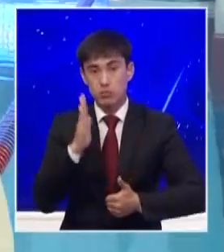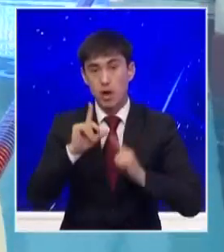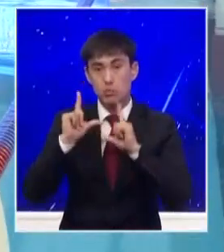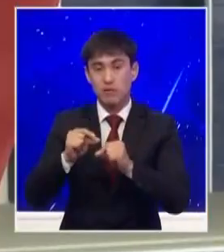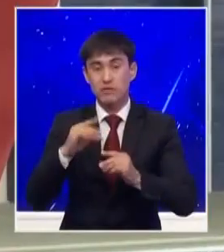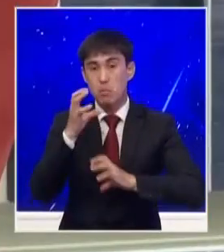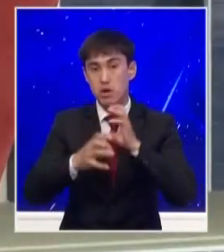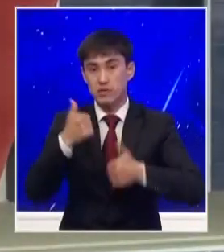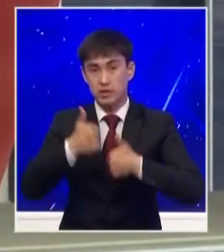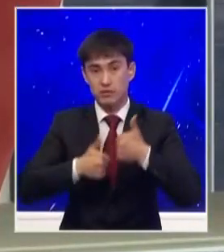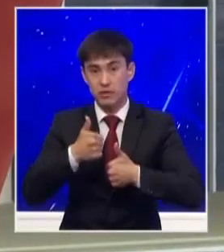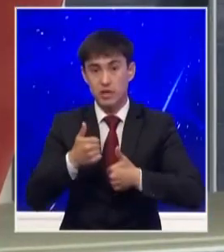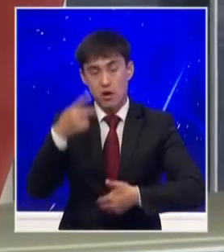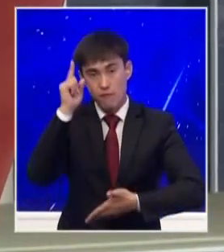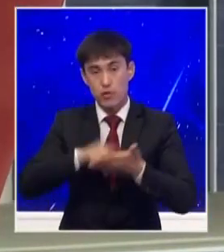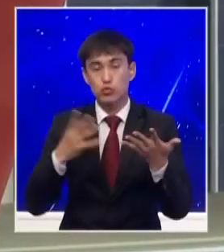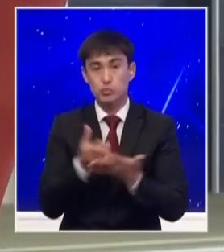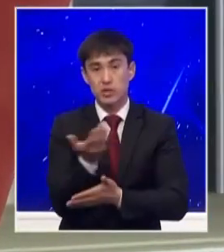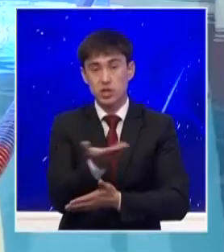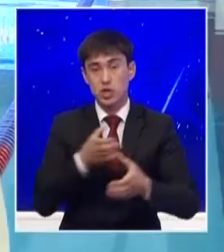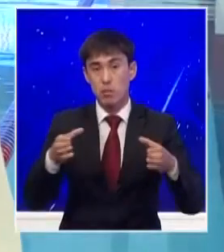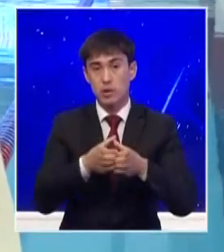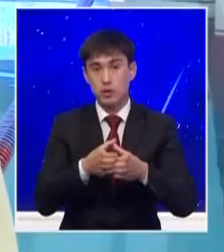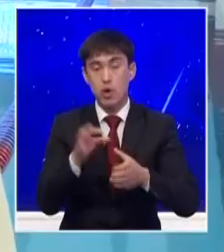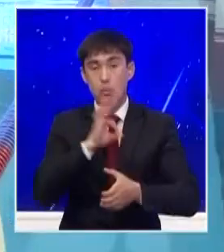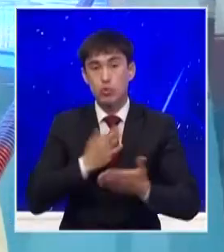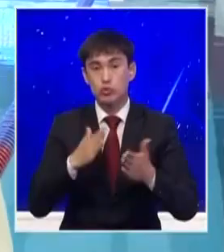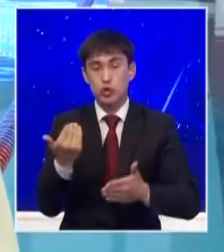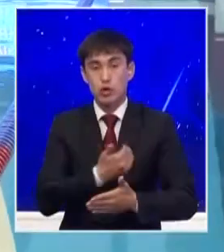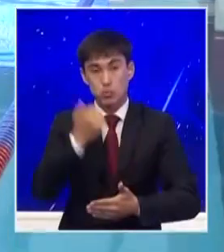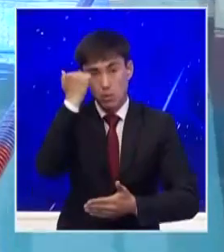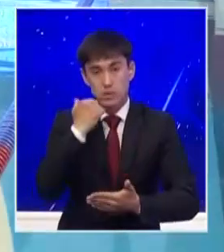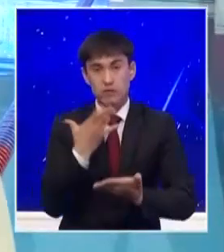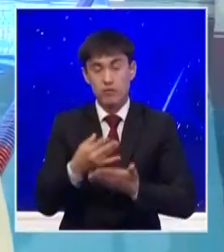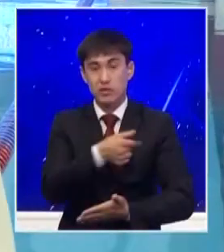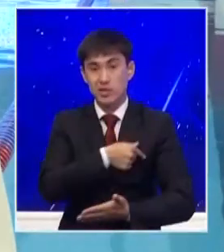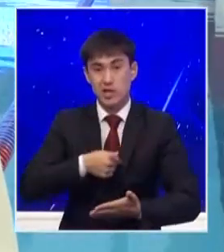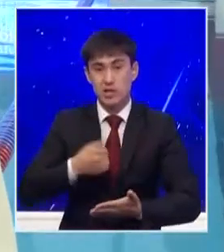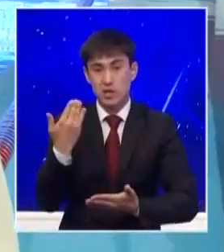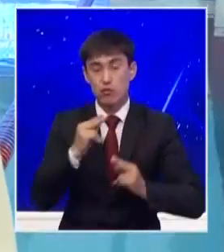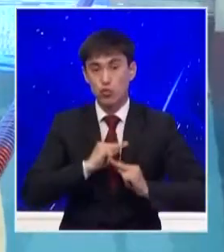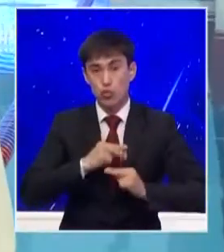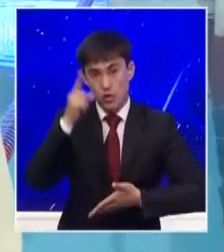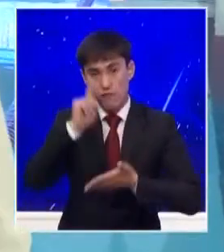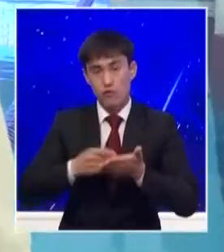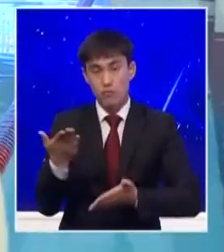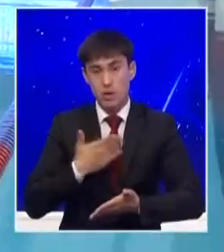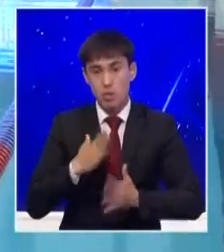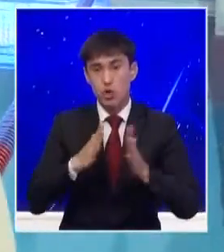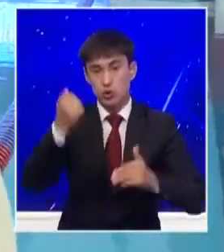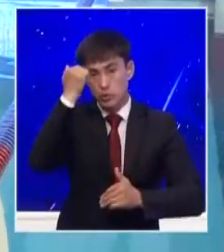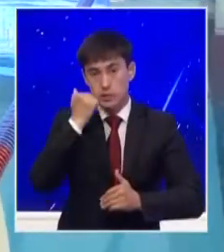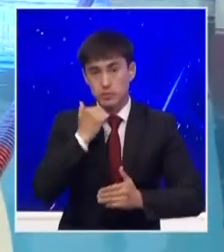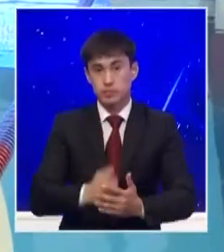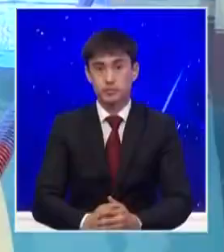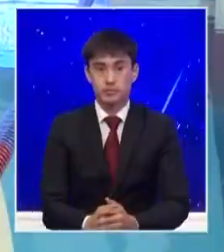отправимся на мировые соревнования. Верю в успех нашей команды. Пользуясь случаем, хочу поблагодарить своего тренера за его труд и веру в меня. Большое